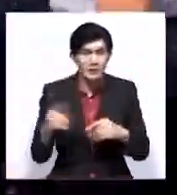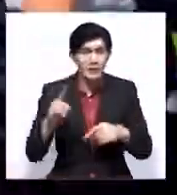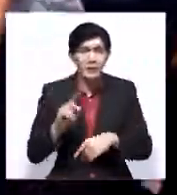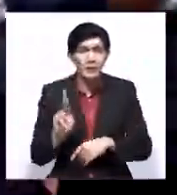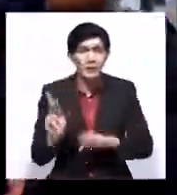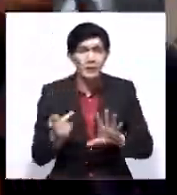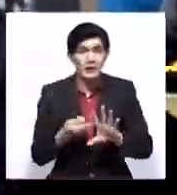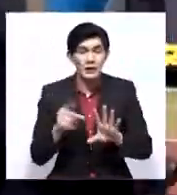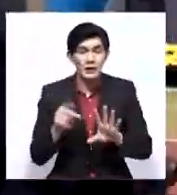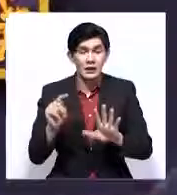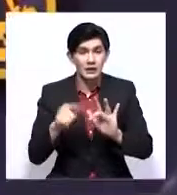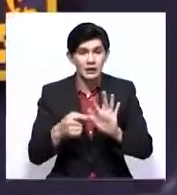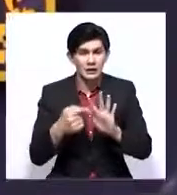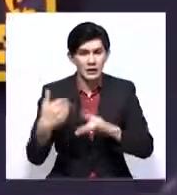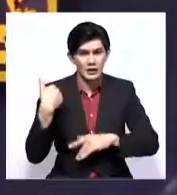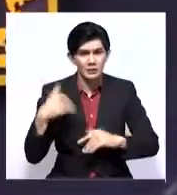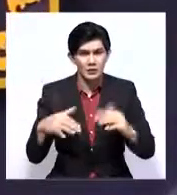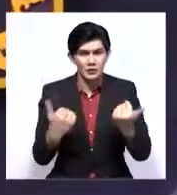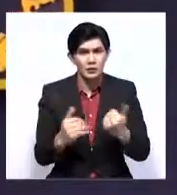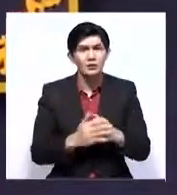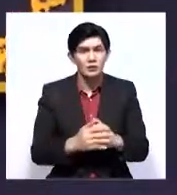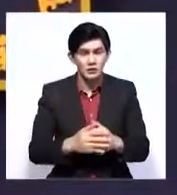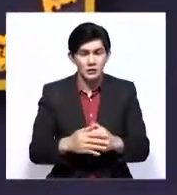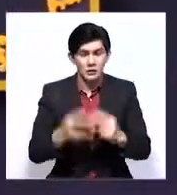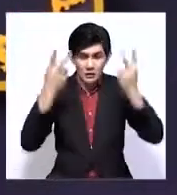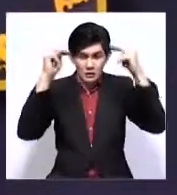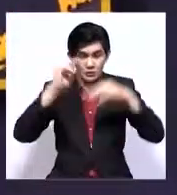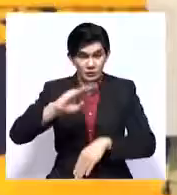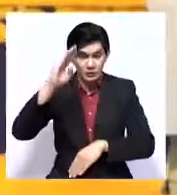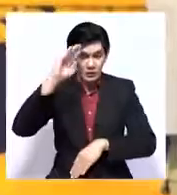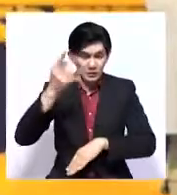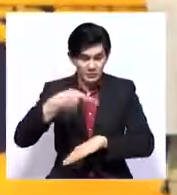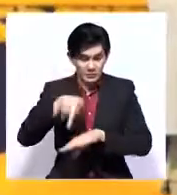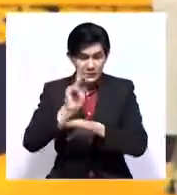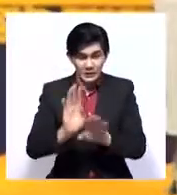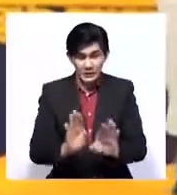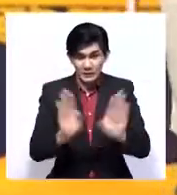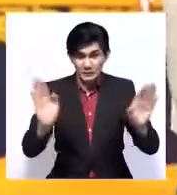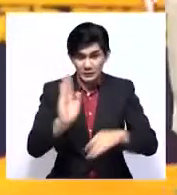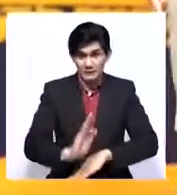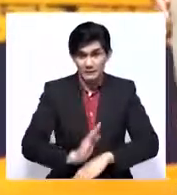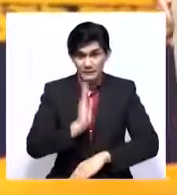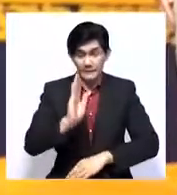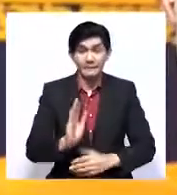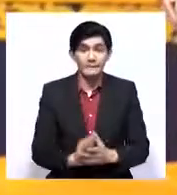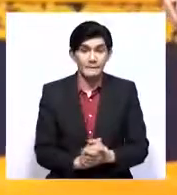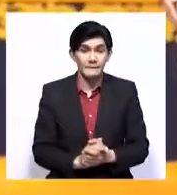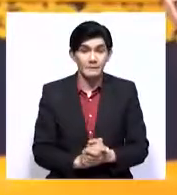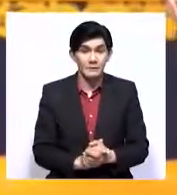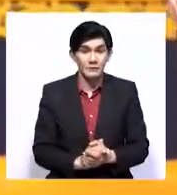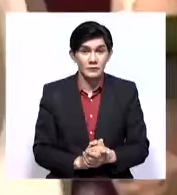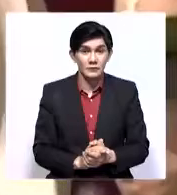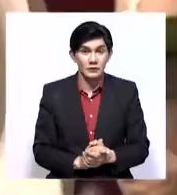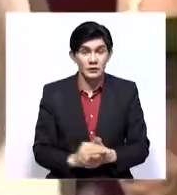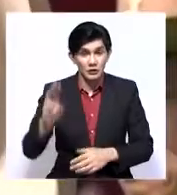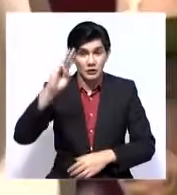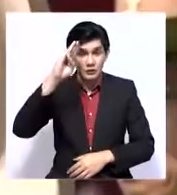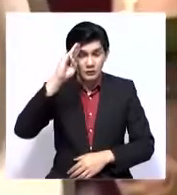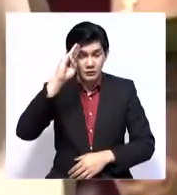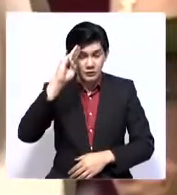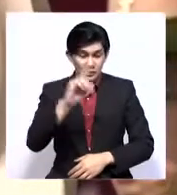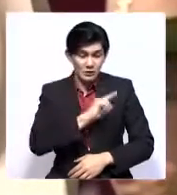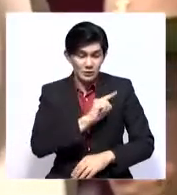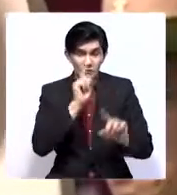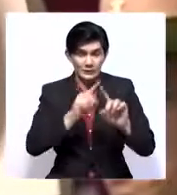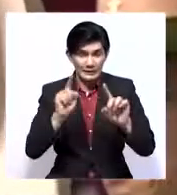ยมีพลเอกประยุทธ์จันทร์โอชานายกรัฐมนตรีเป็นประธานในพิธีเปิดอย่างเป็นทางการ ลูกเสือมีหน้าที่หลากหล